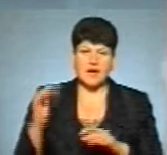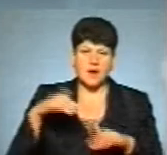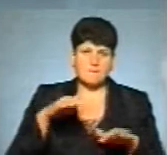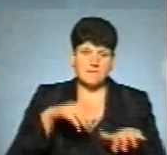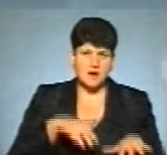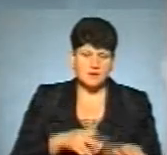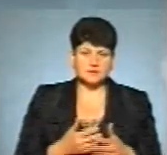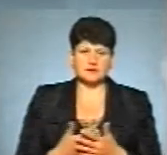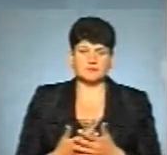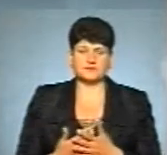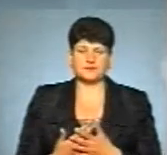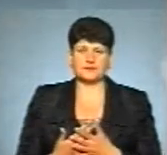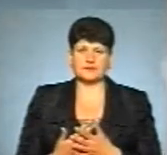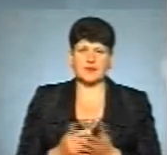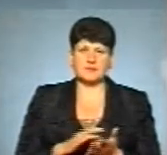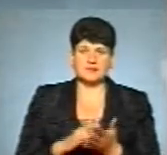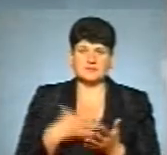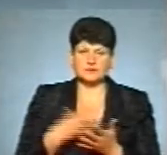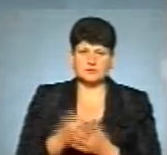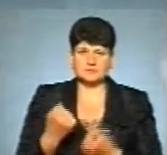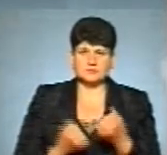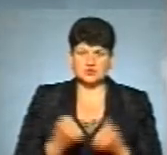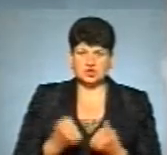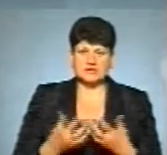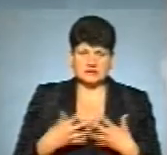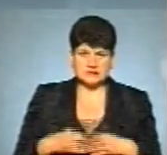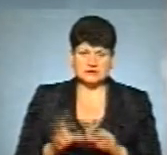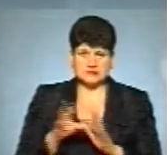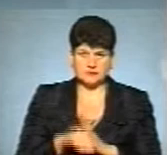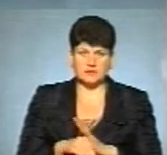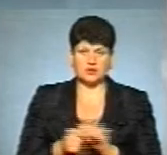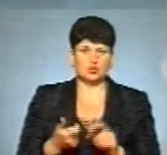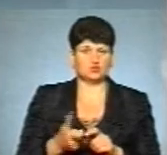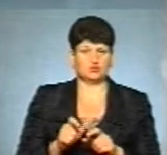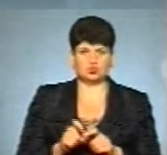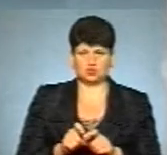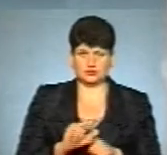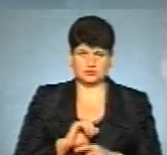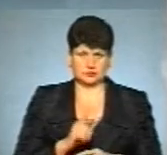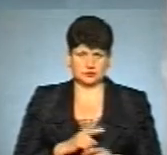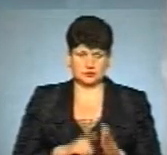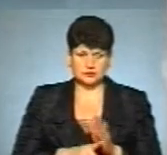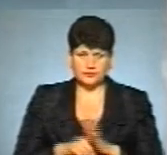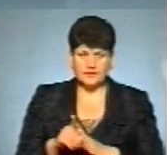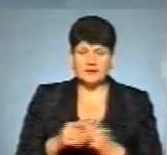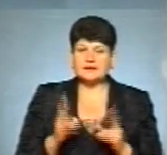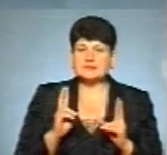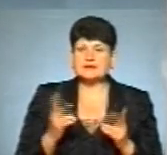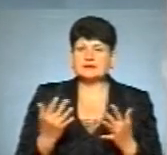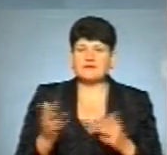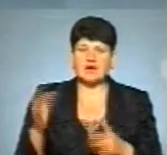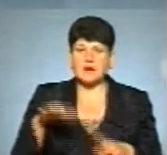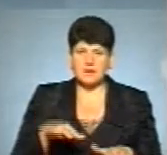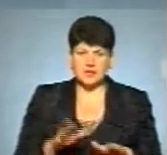і мандрівки власним транспортом, сімейні в тому числі, він дуже розморозився. Не знаю, наскільки там, ну, Карпати,